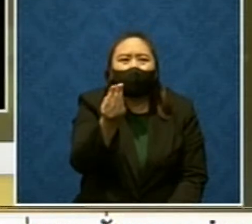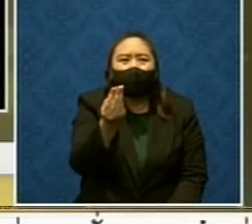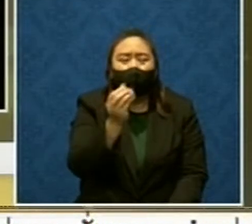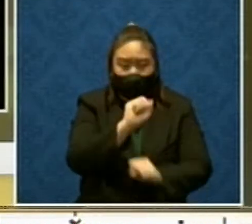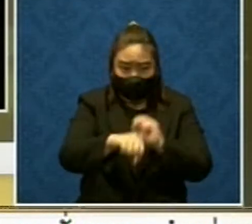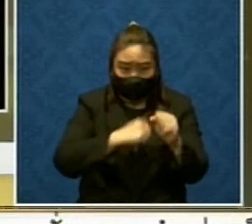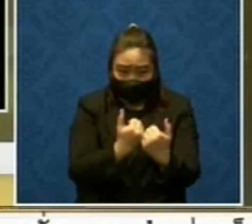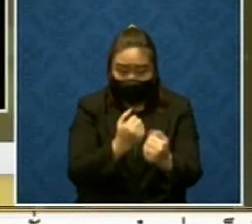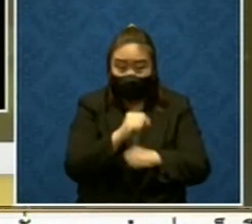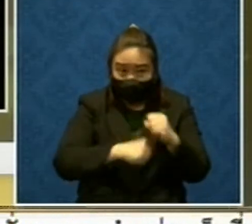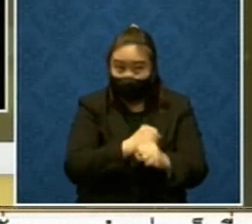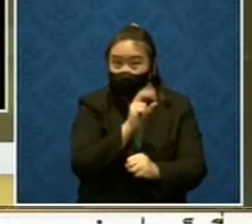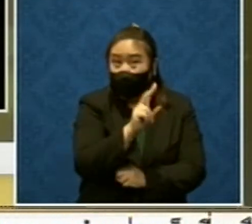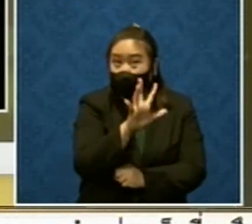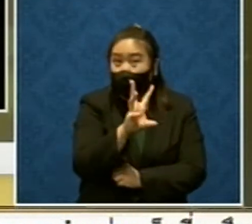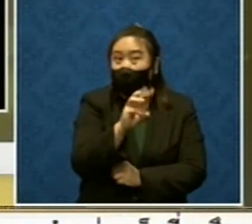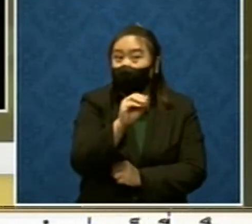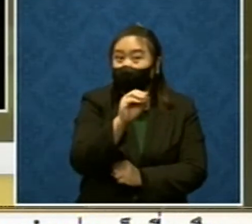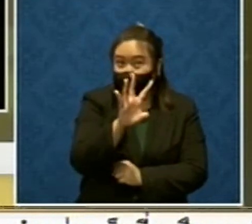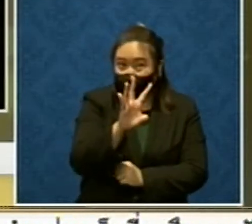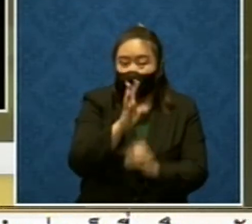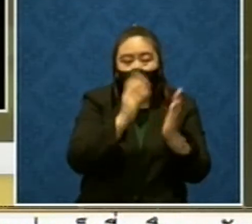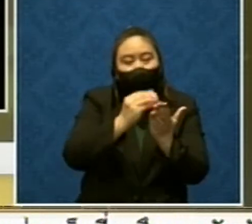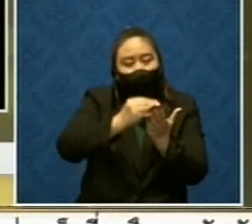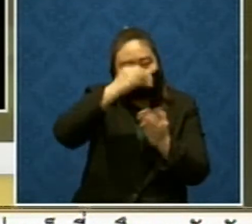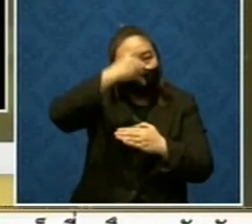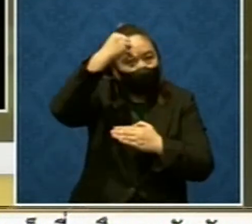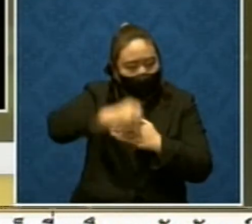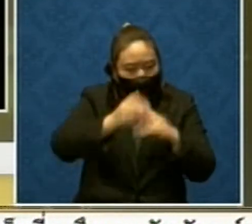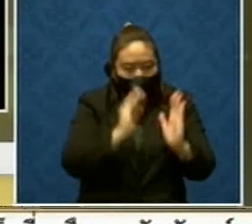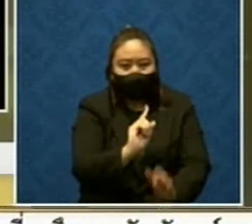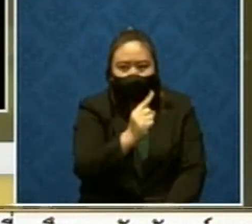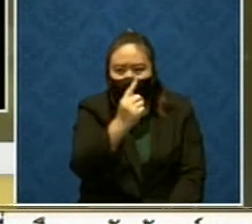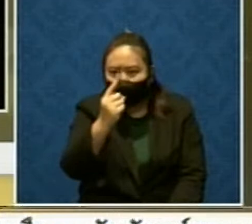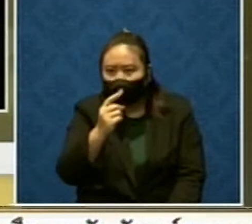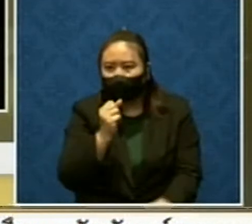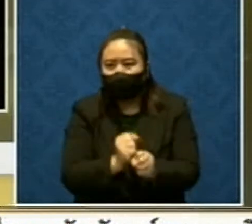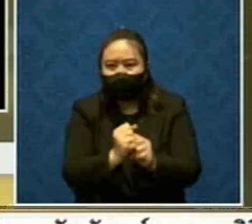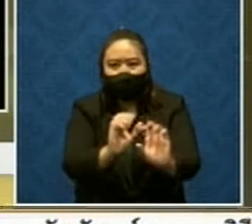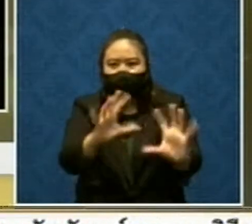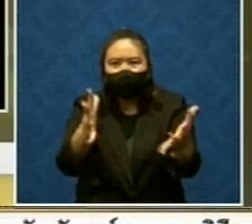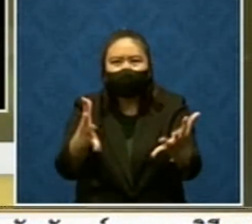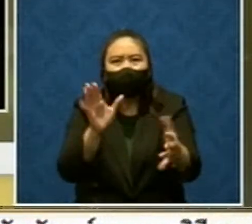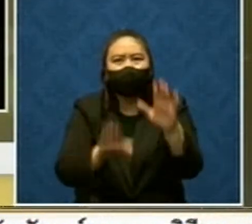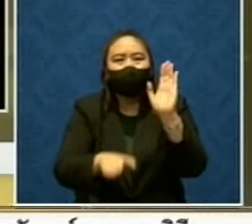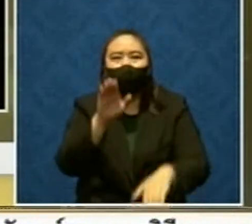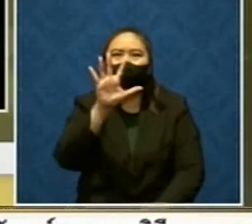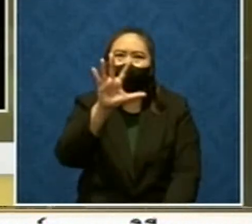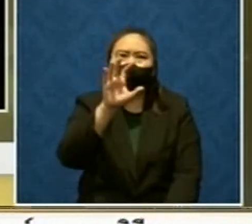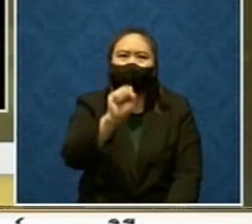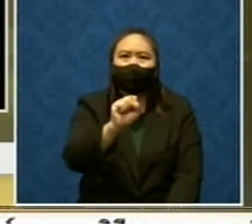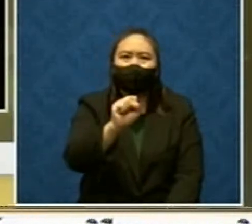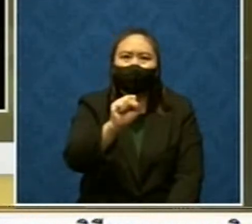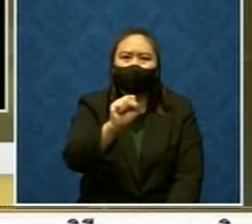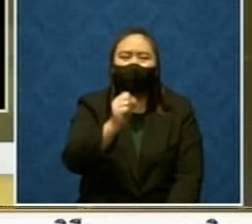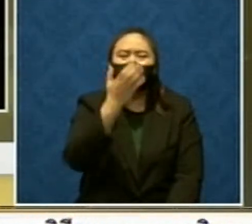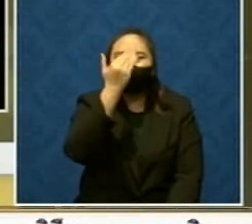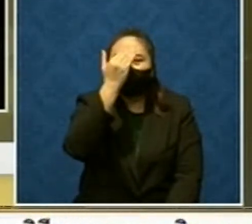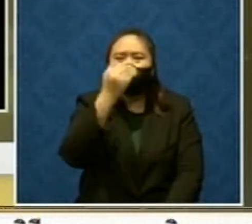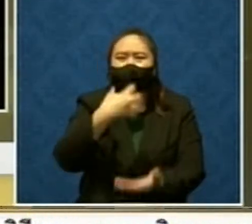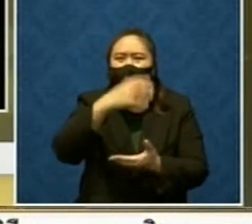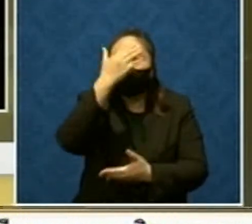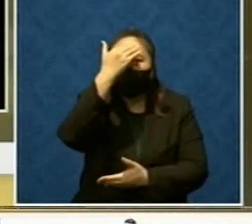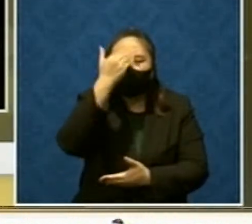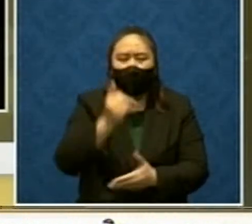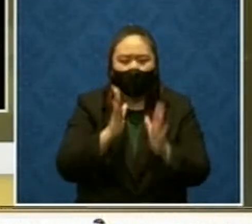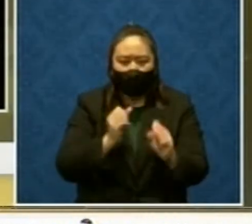ม่เนี่ยตกงานไปราวๆสัก 500,000 ที่ต้องย้อนให้เห็นเพราะว่าคนตกงานจำนว